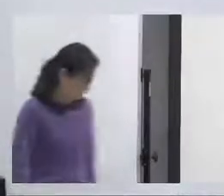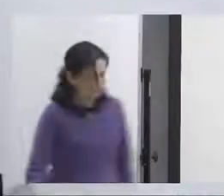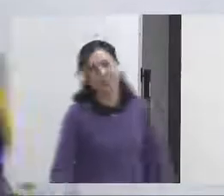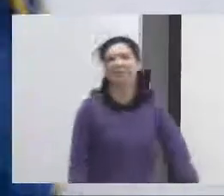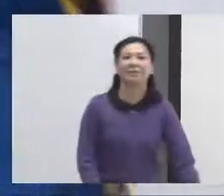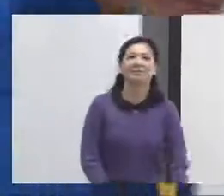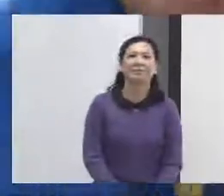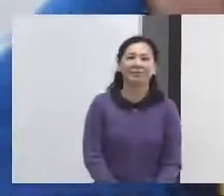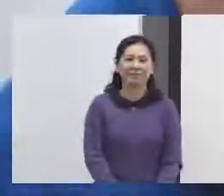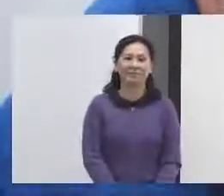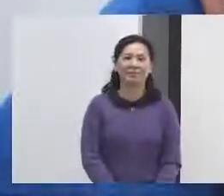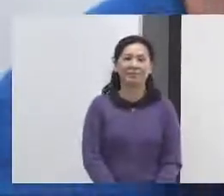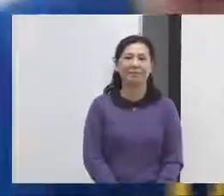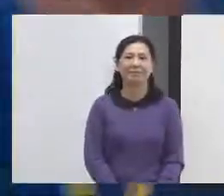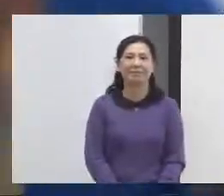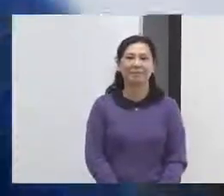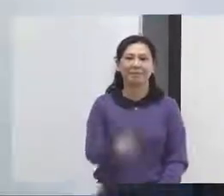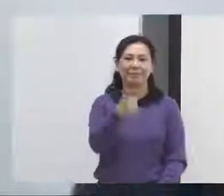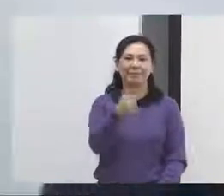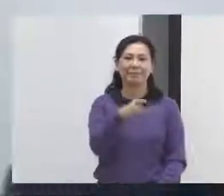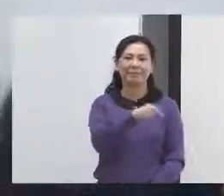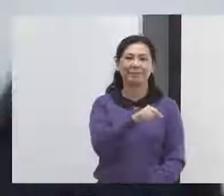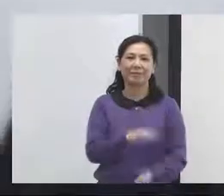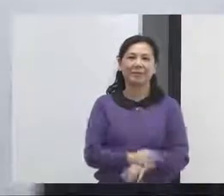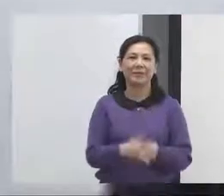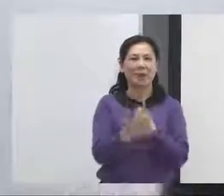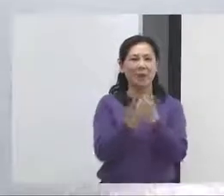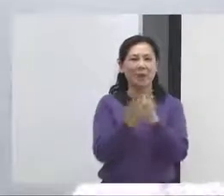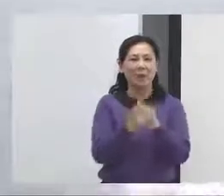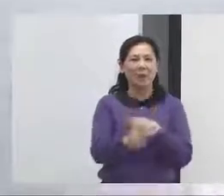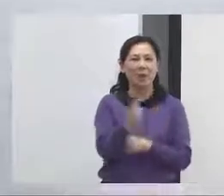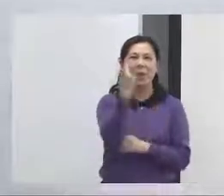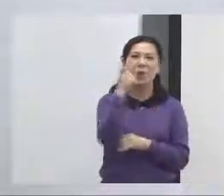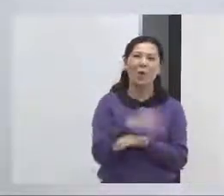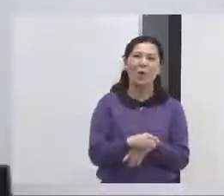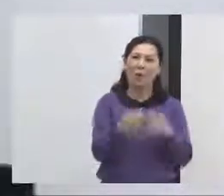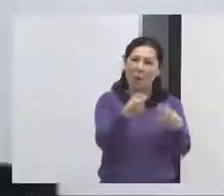好，谢谢 Kang 帮我们快速而简洁精彩的一个就是。